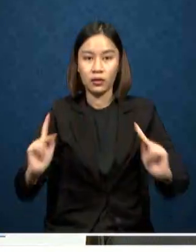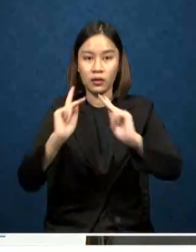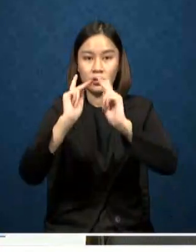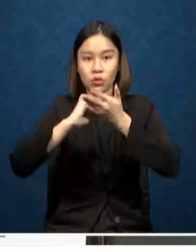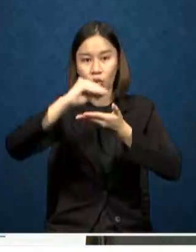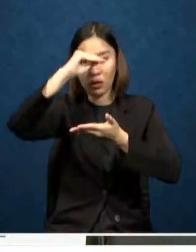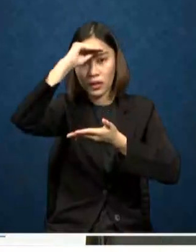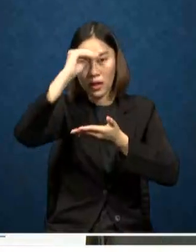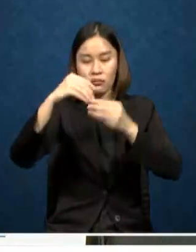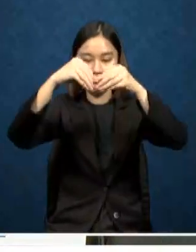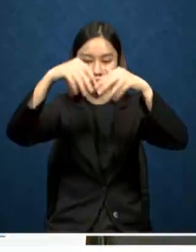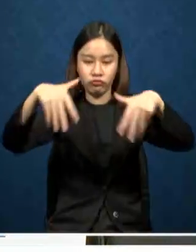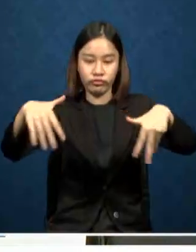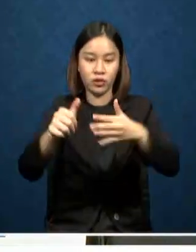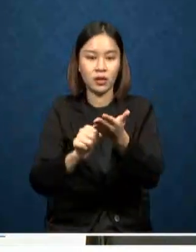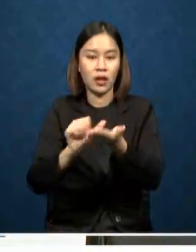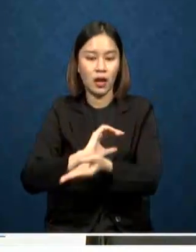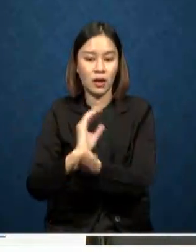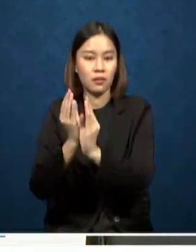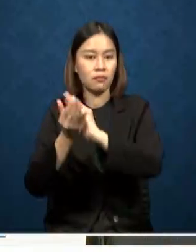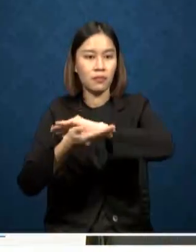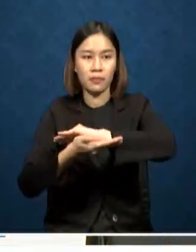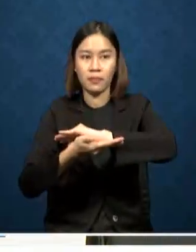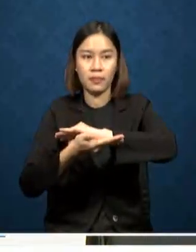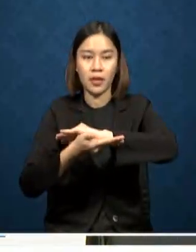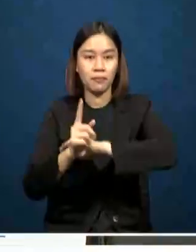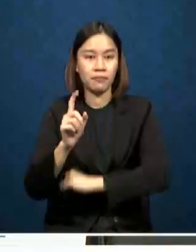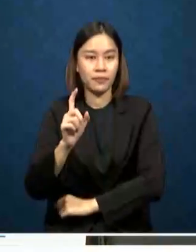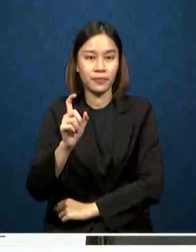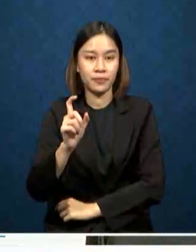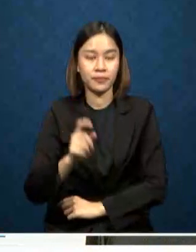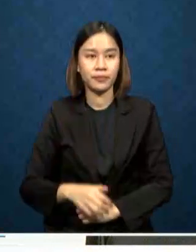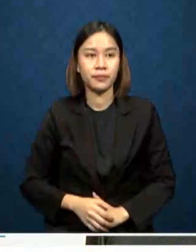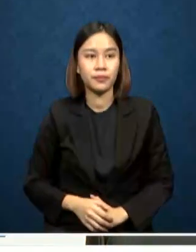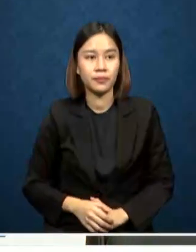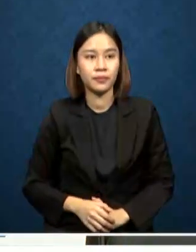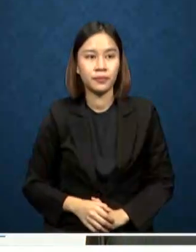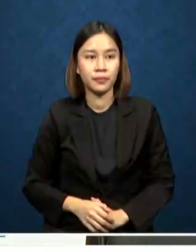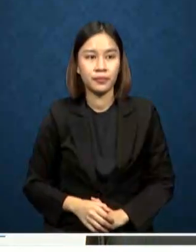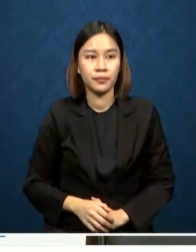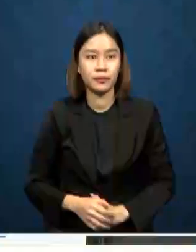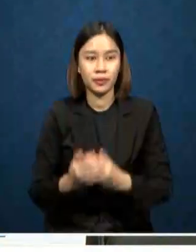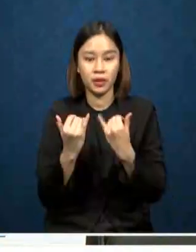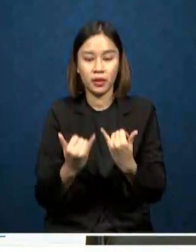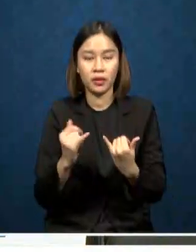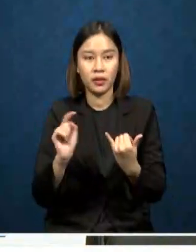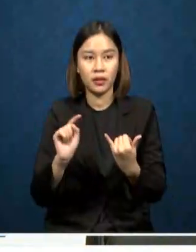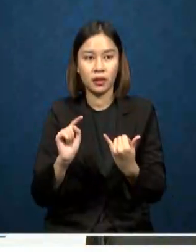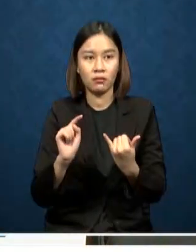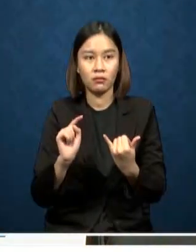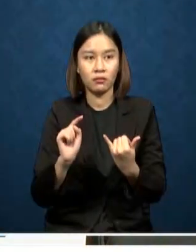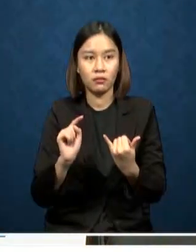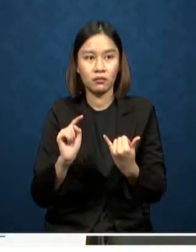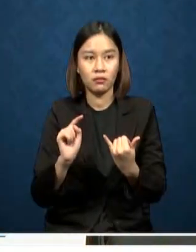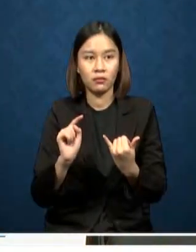สามารถที่จะปรับโครงสร้างหรือจัดโครงสร้างของกรมส่งเสริมการเรียนรู้ได้เดี๋ยวนี้ไม่สามารถ